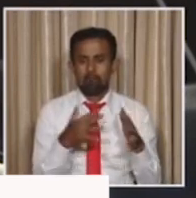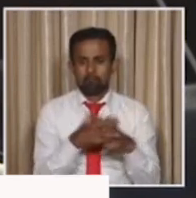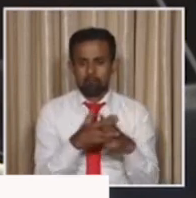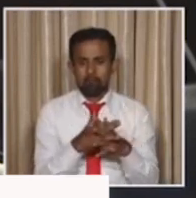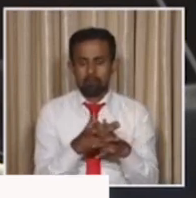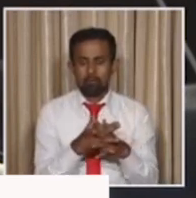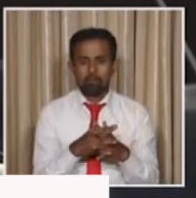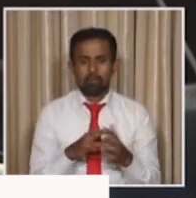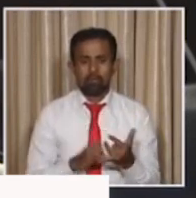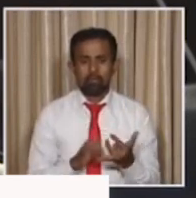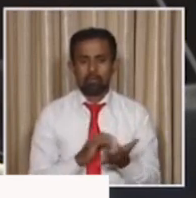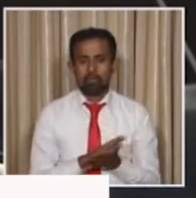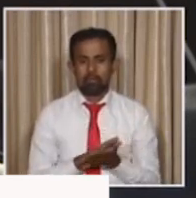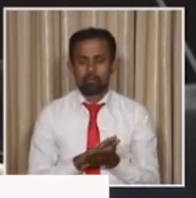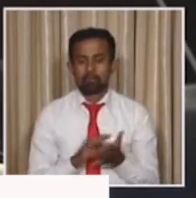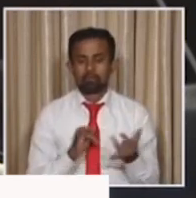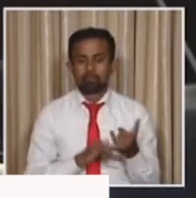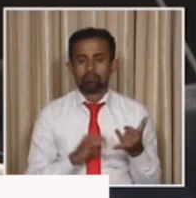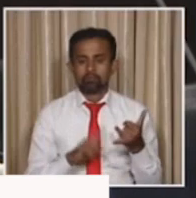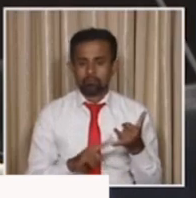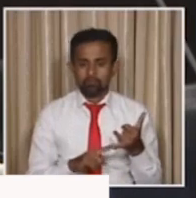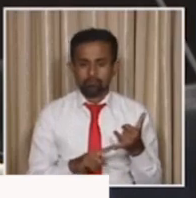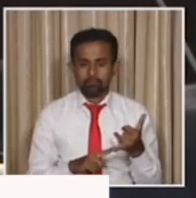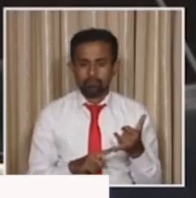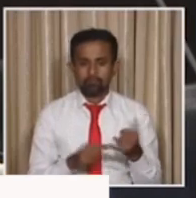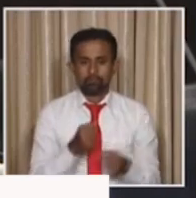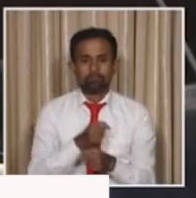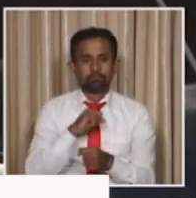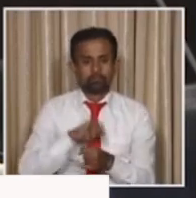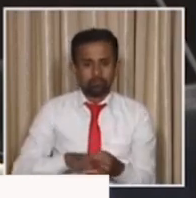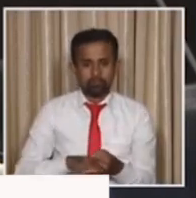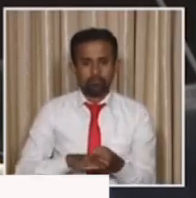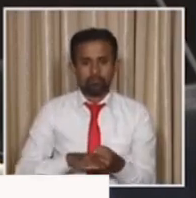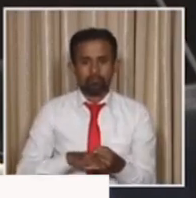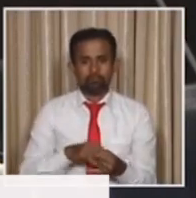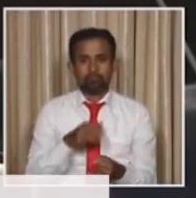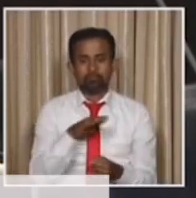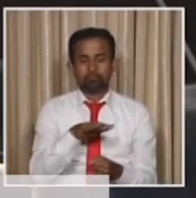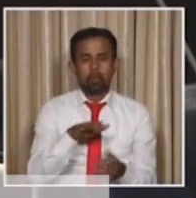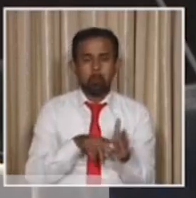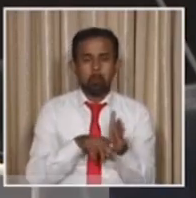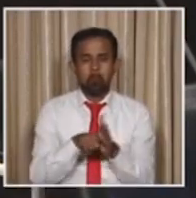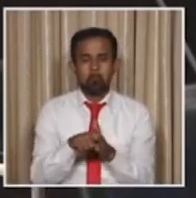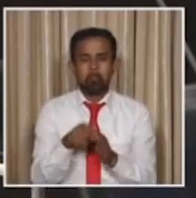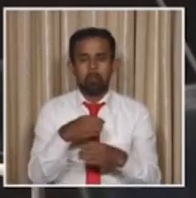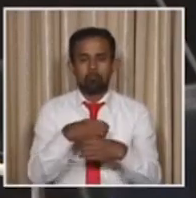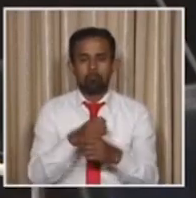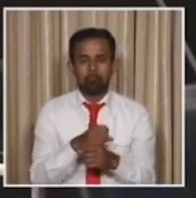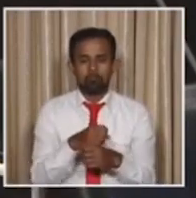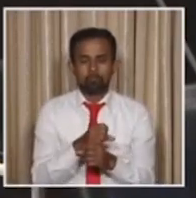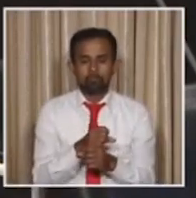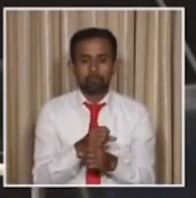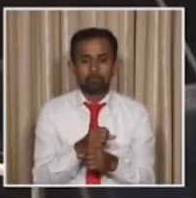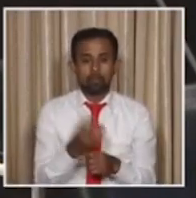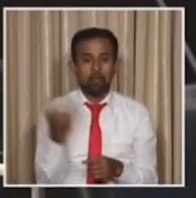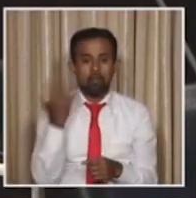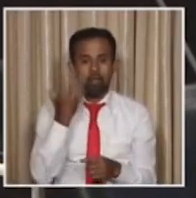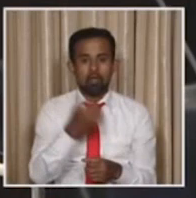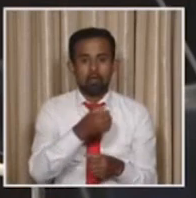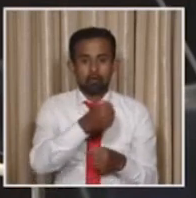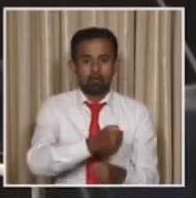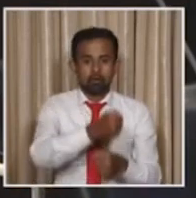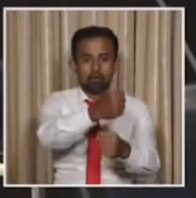முறிப்பு, சூரியனாறு போன்ற பகுதிகளிலே தொல்பொருள் திணைக்களத்தினால் வெள்ளைக்கல் இடப்படுகிறது. நேற்றைய தினம் எந்த திணைக்களம் கல் போடுகிறது